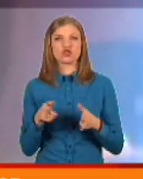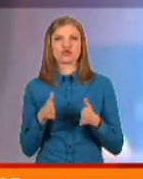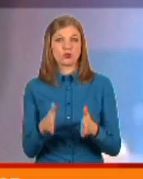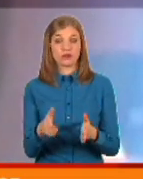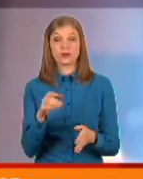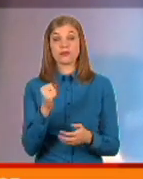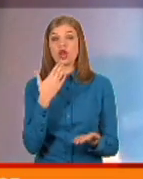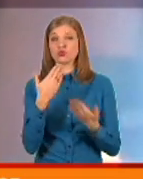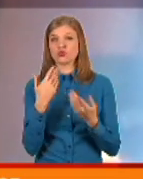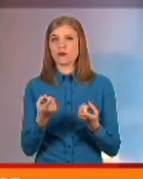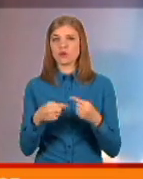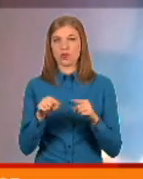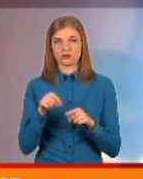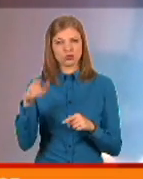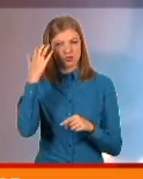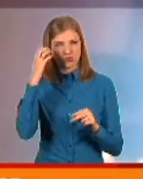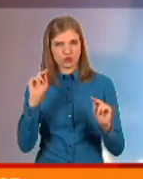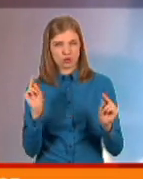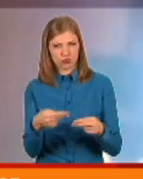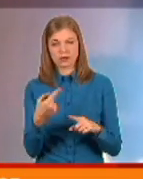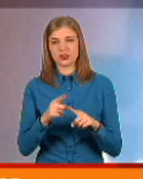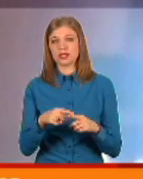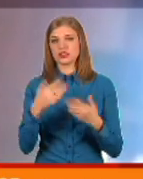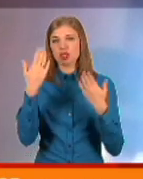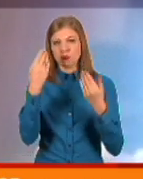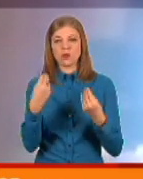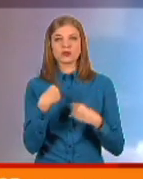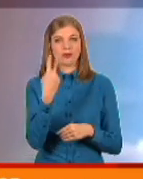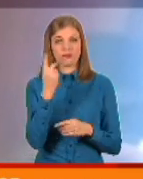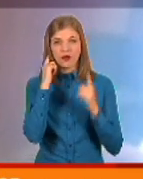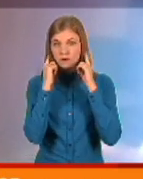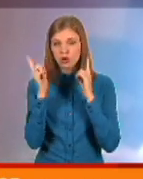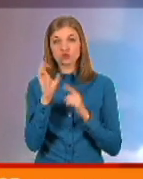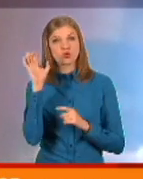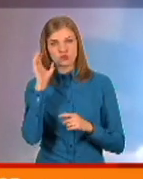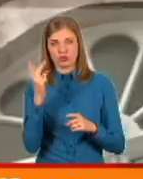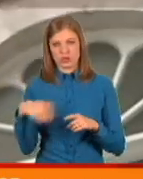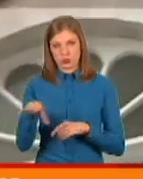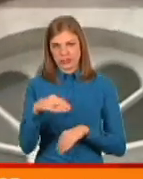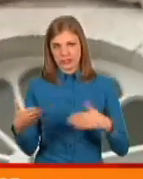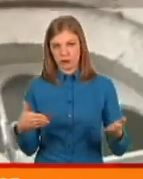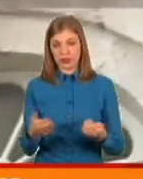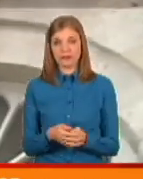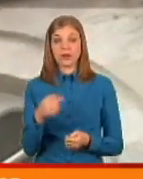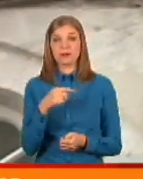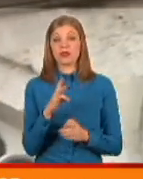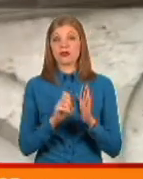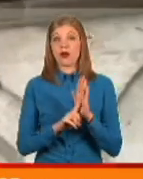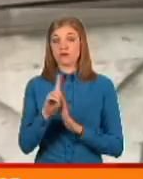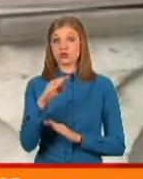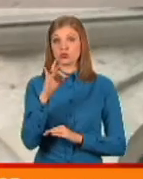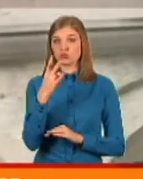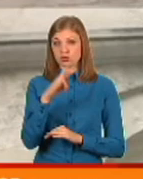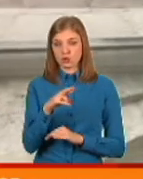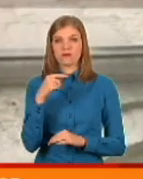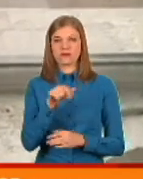вибору. Стосовно організованої ними чорної пропаганди, то Бог дав нам 2 вуха, щоб слухати з усіх боків. Нагадаю, на початку